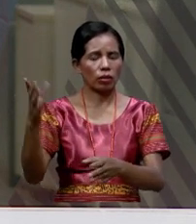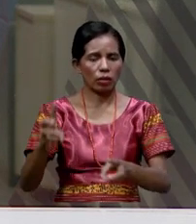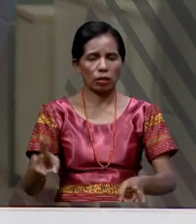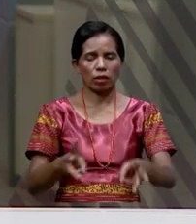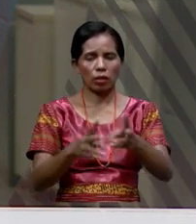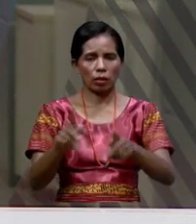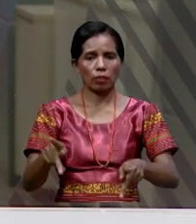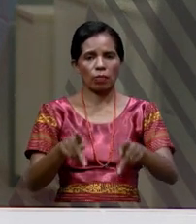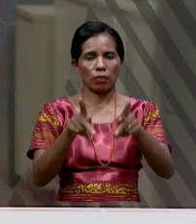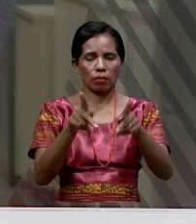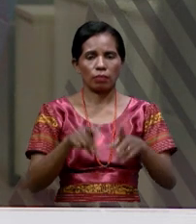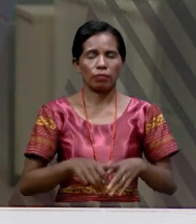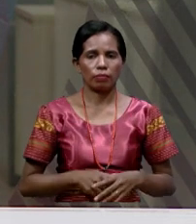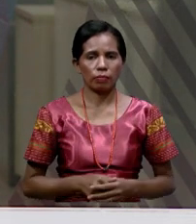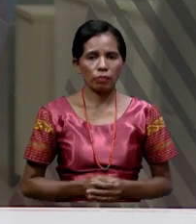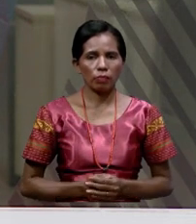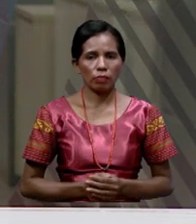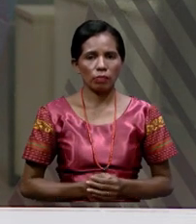público.